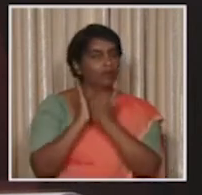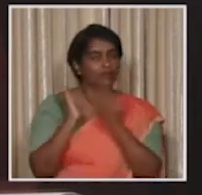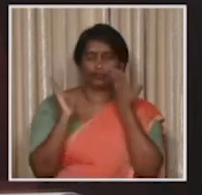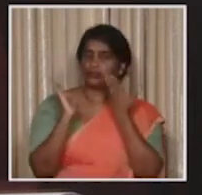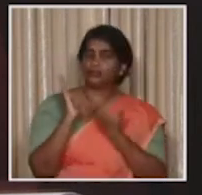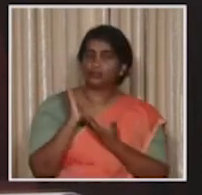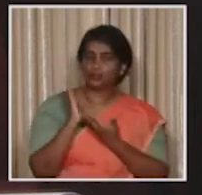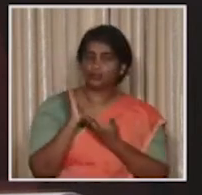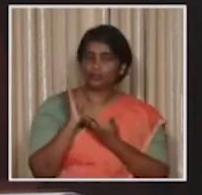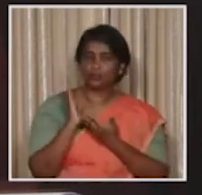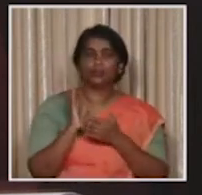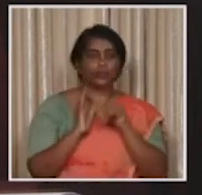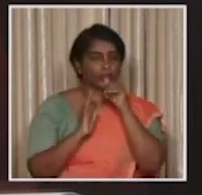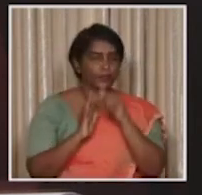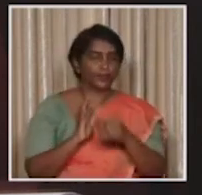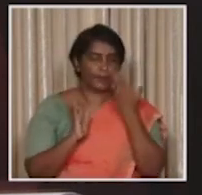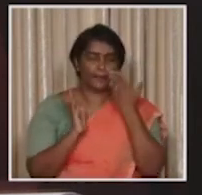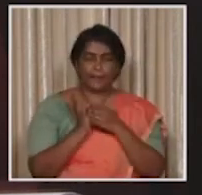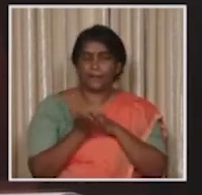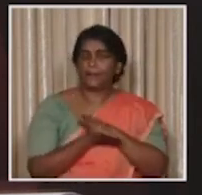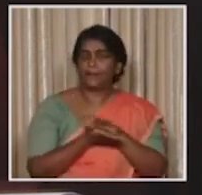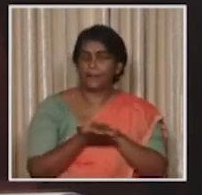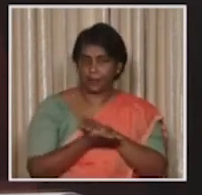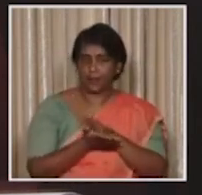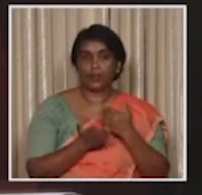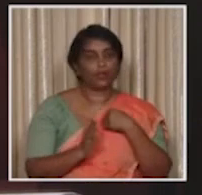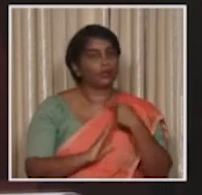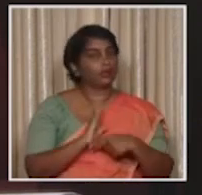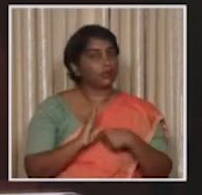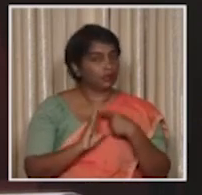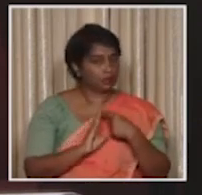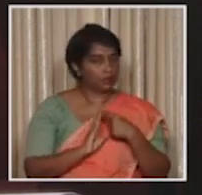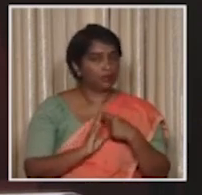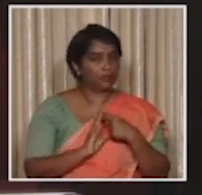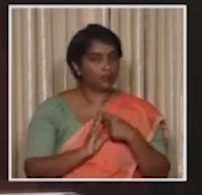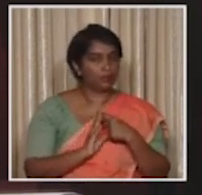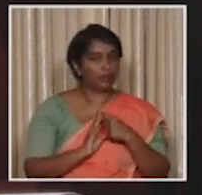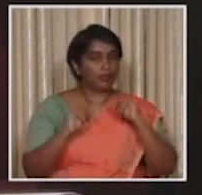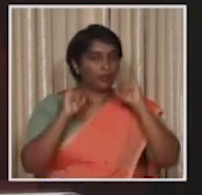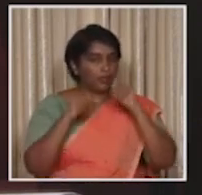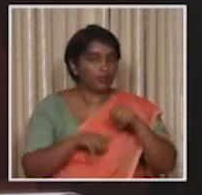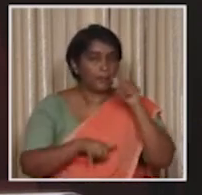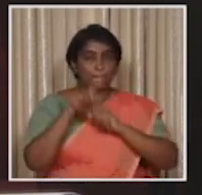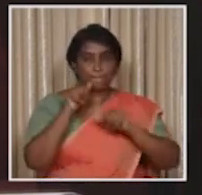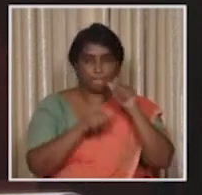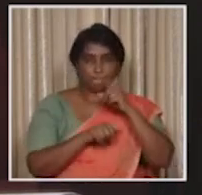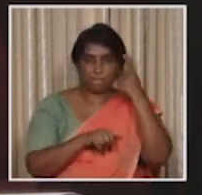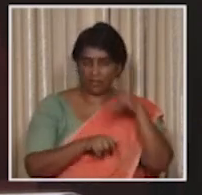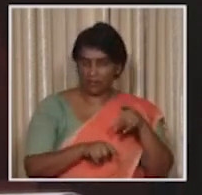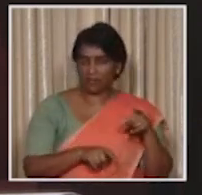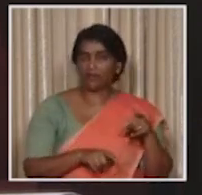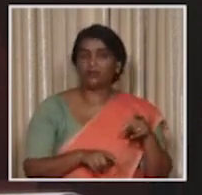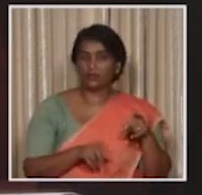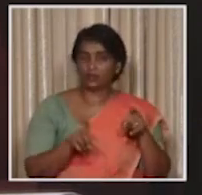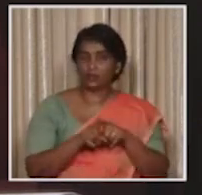බැලුවම ඉතාමත්ම පැහැදිලි, අපේ රටේ බාල ඖෂධ නිසා